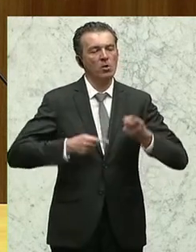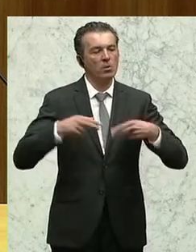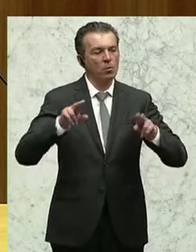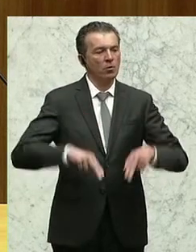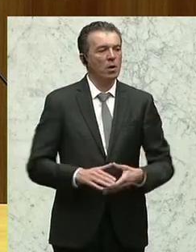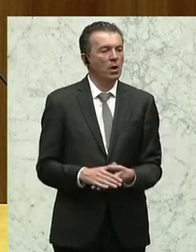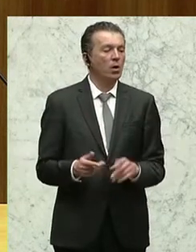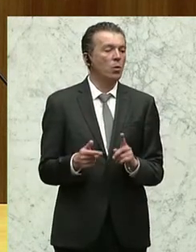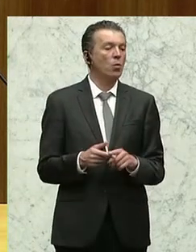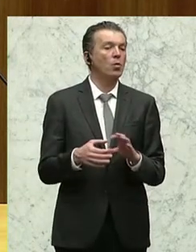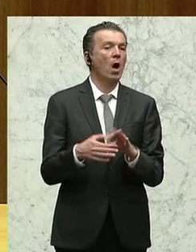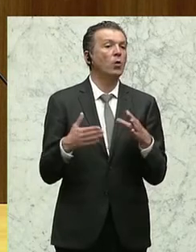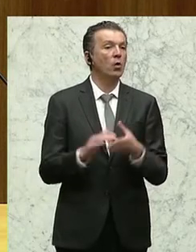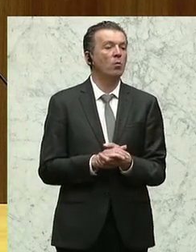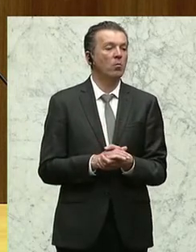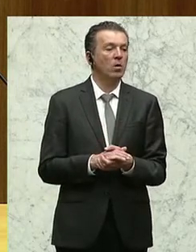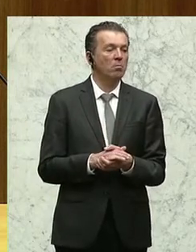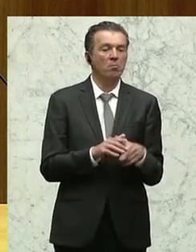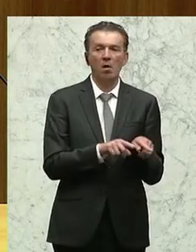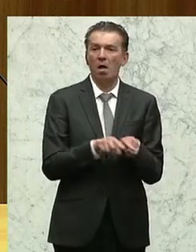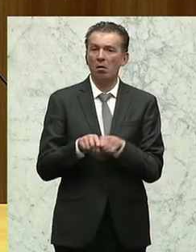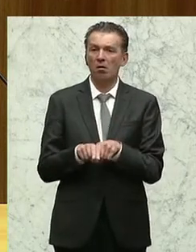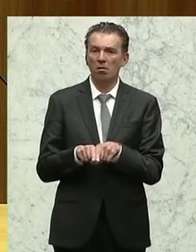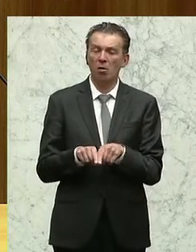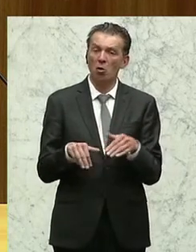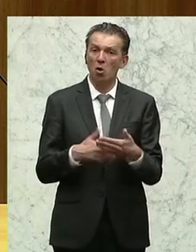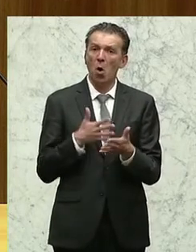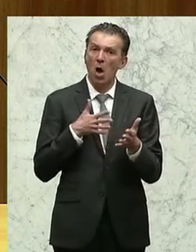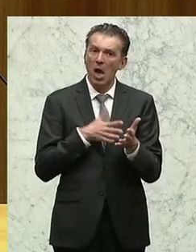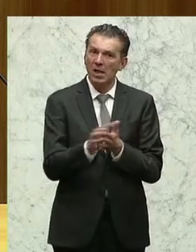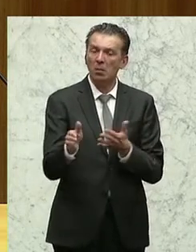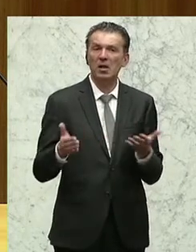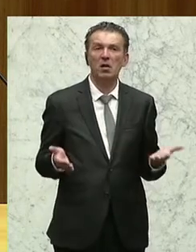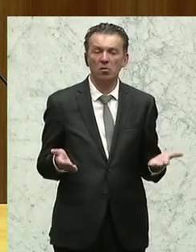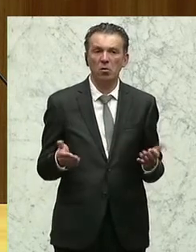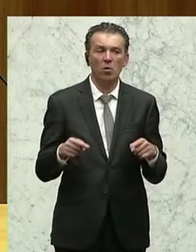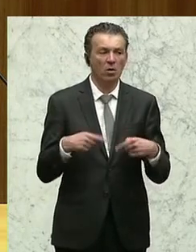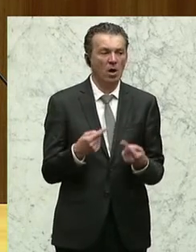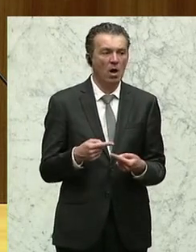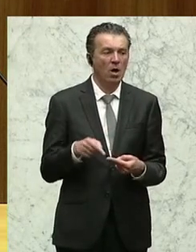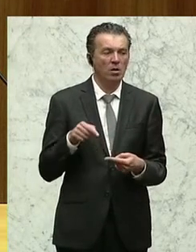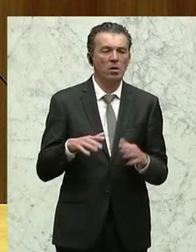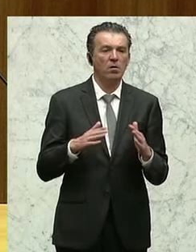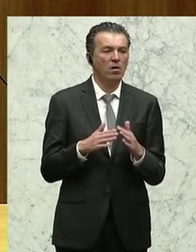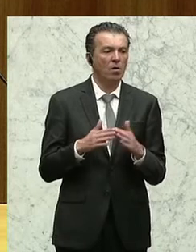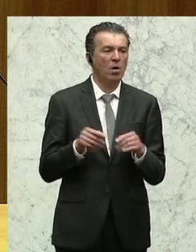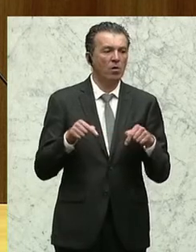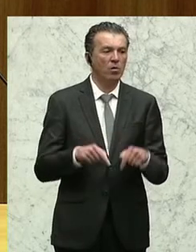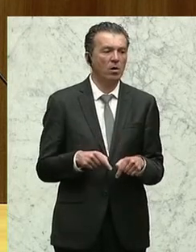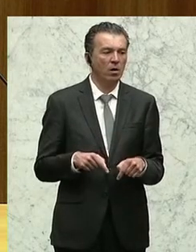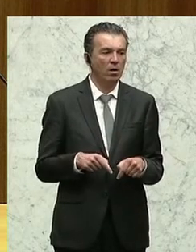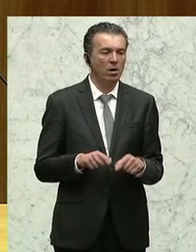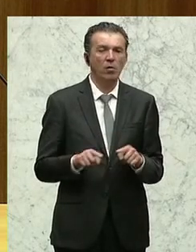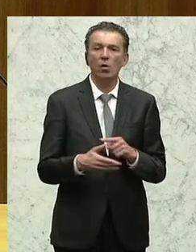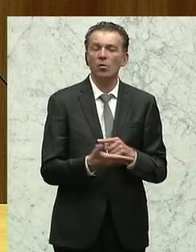Selbstbestimmungsrechts und der Autonomie gleichsetzt und eine Neuinterpretation vornimmt, dann hat dieses Haus hier und